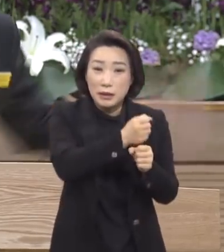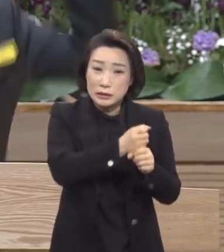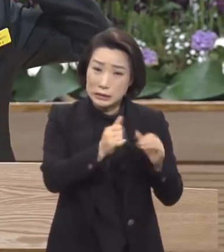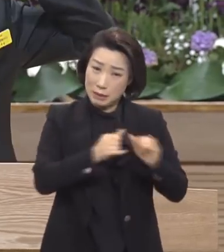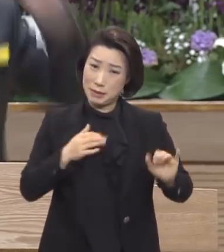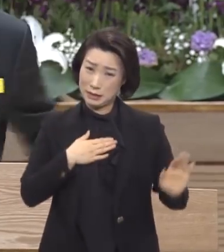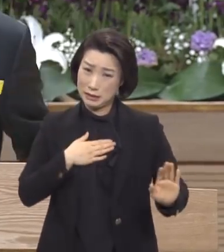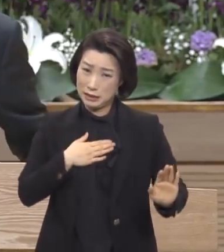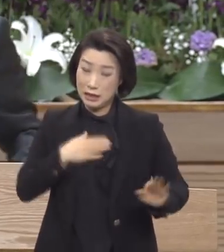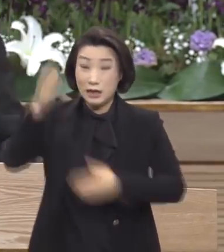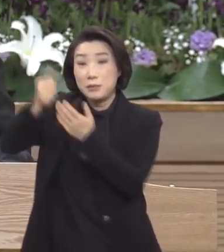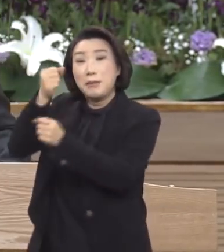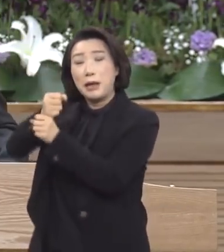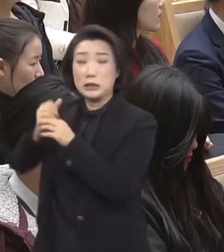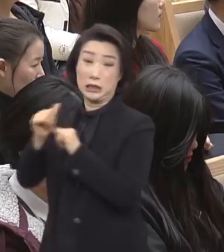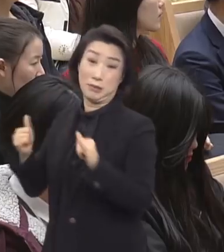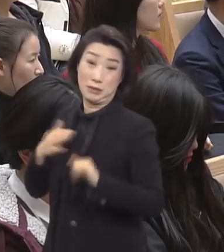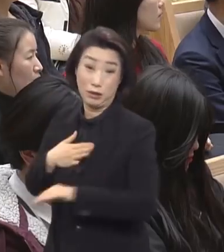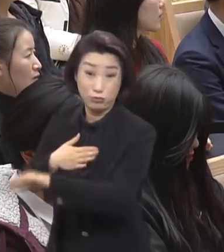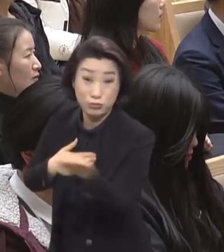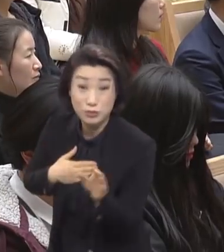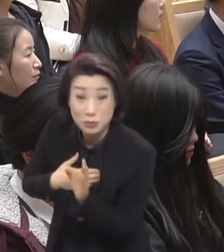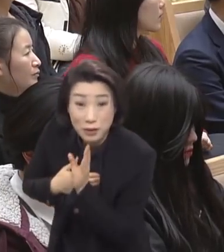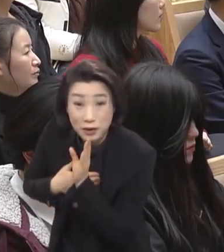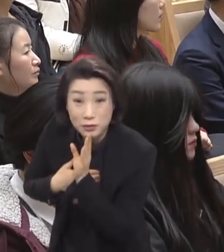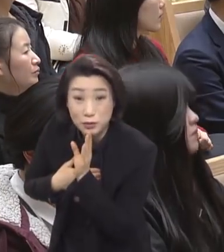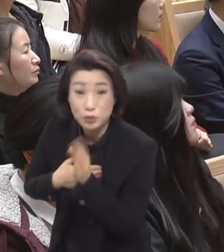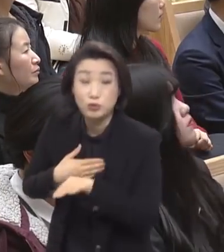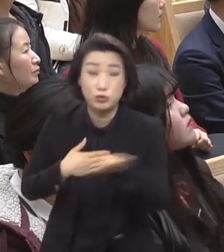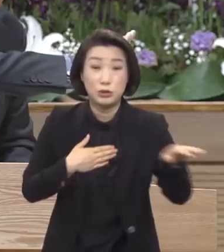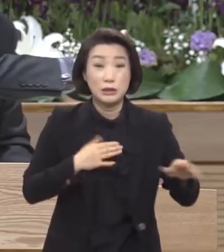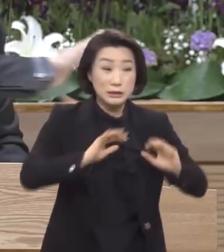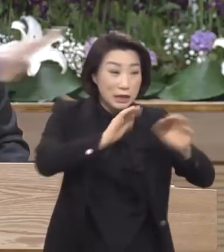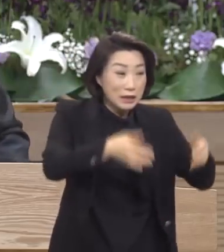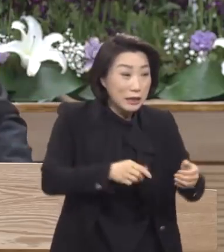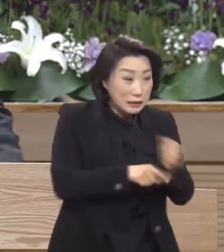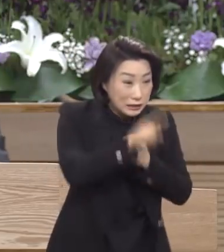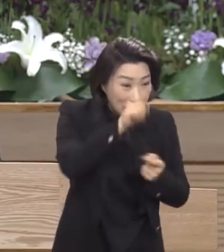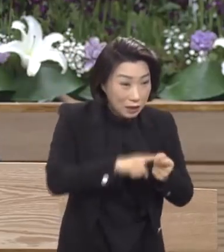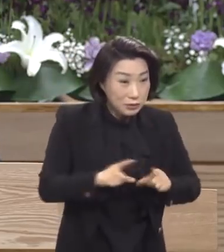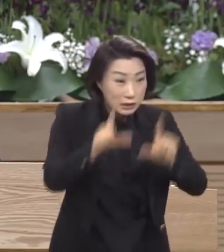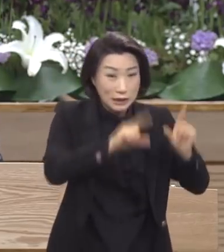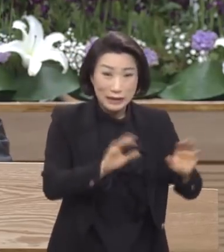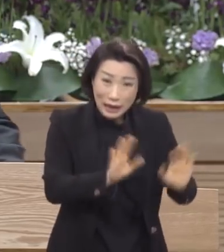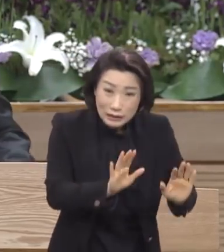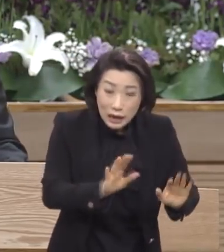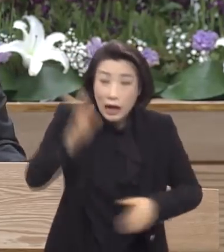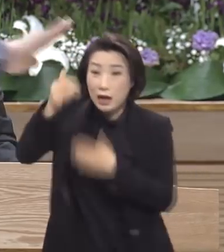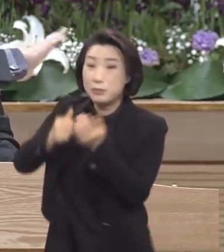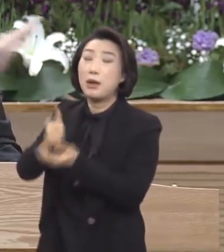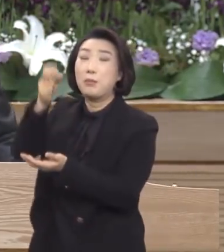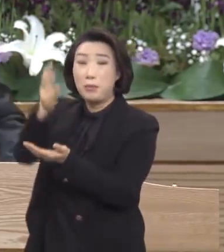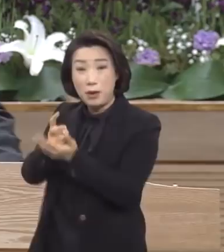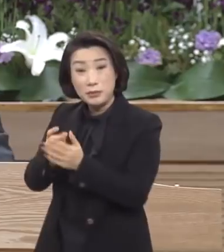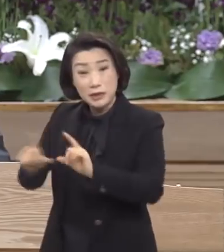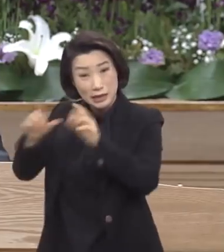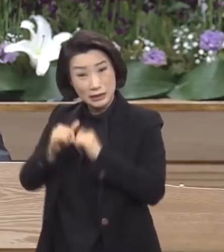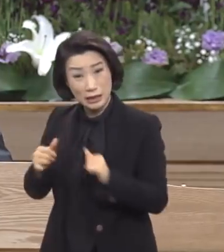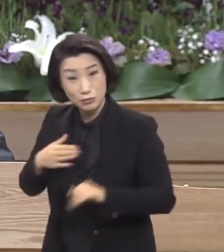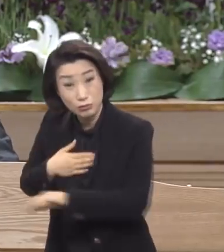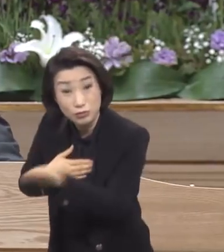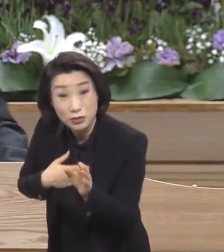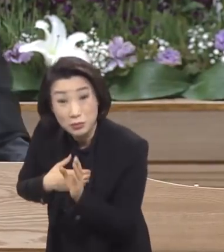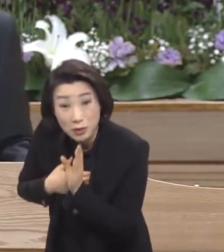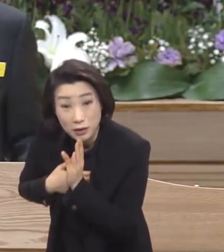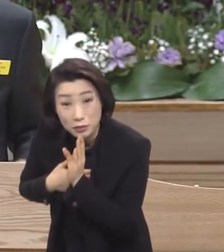아니야. 하나님이 만든 인간이야. 우리는 세상의 뜻대로 사는 인간이 아니야. 하나님의 법대로 사는 인간인데